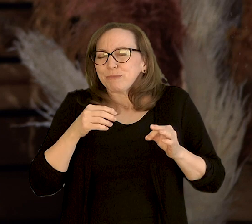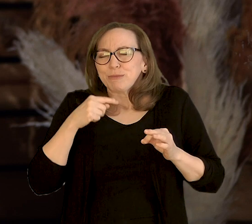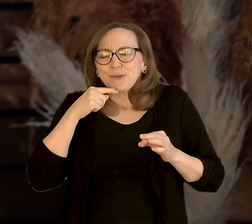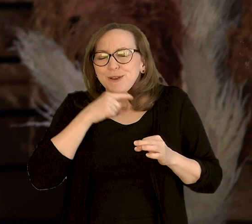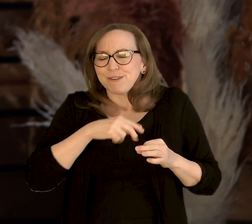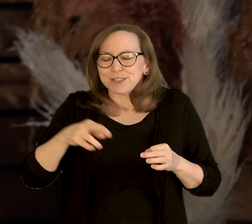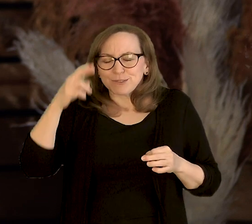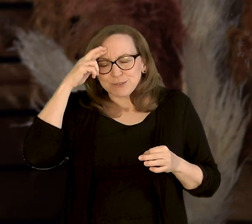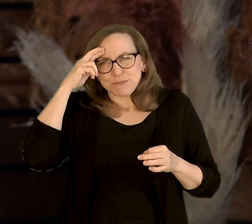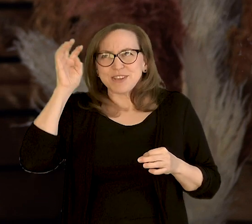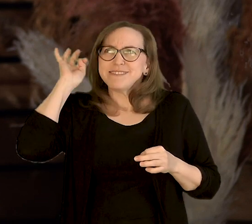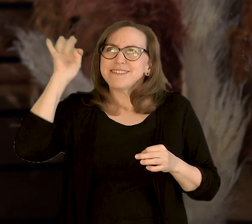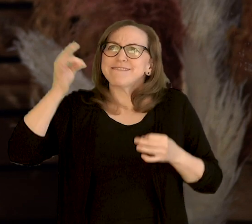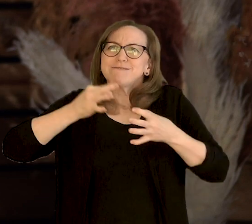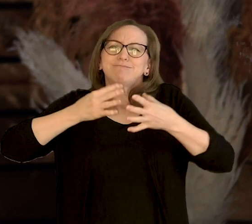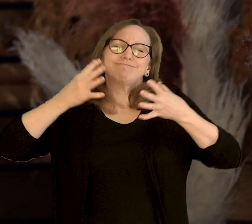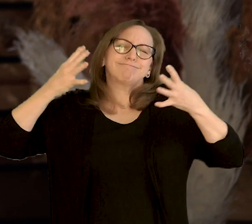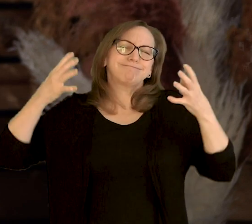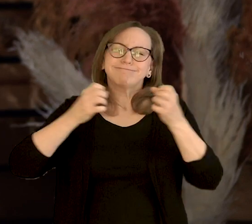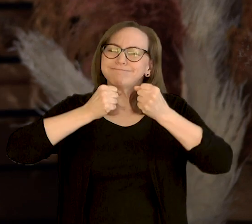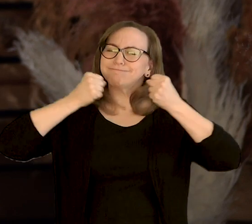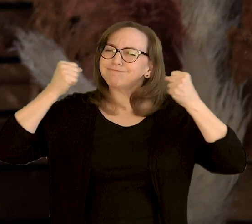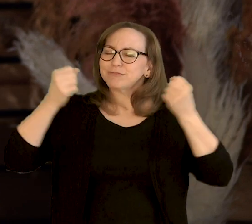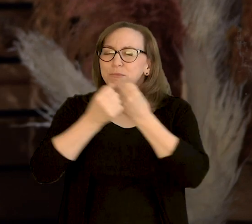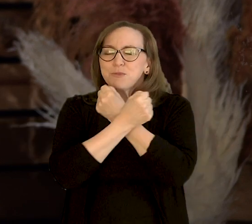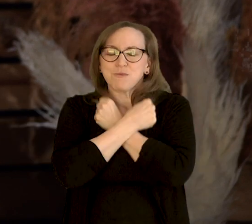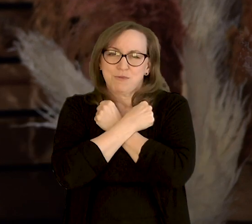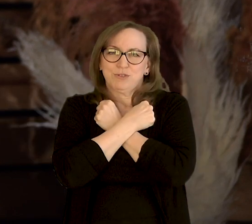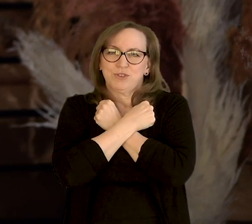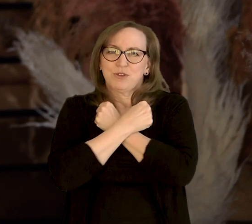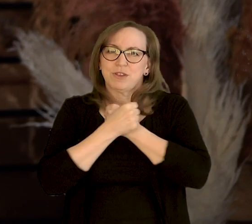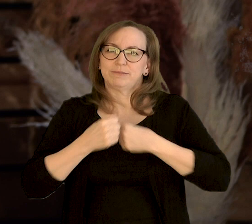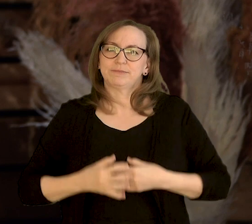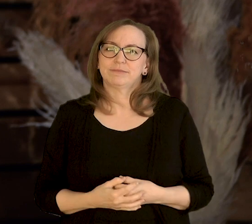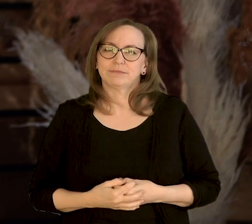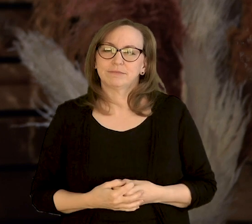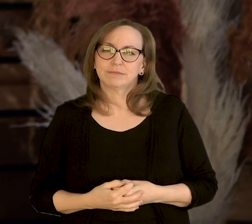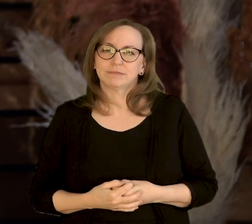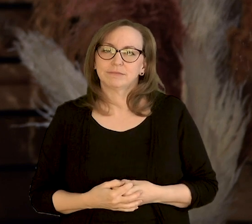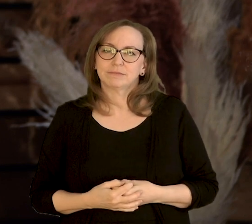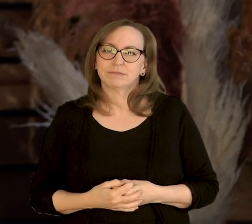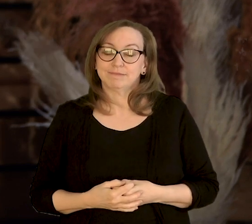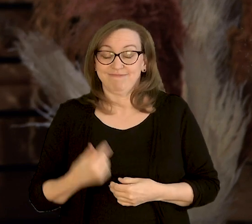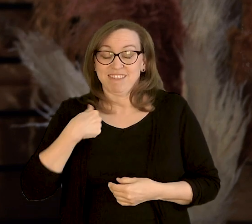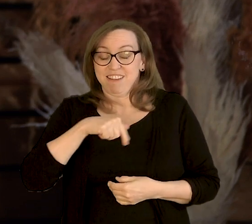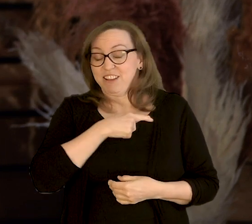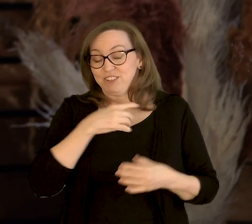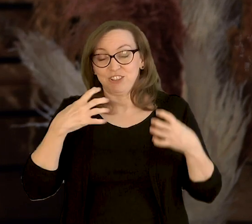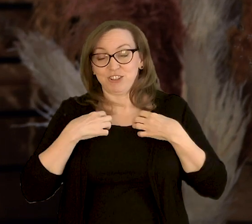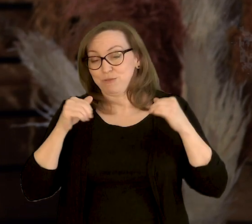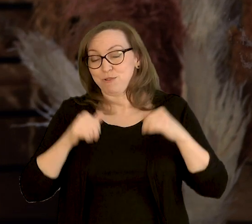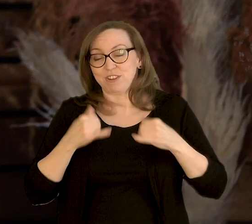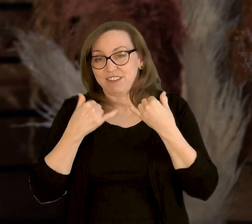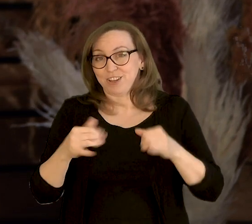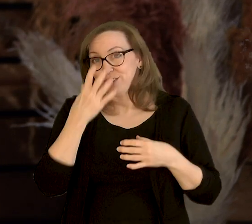niebywałą miłość, moc tej miłości, to nasze życie zupełnie inaczej by wyglądało